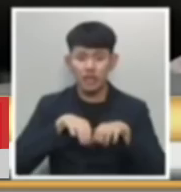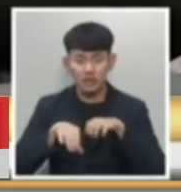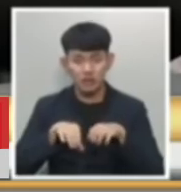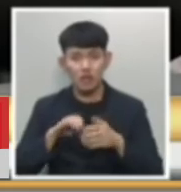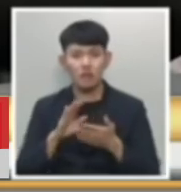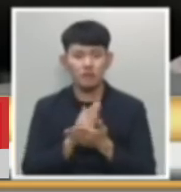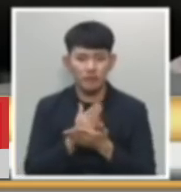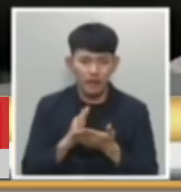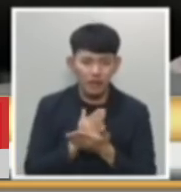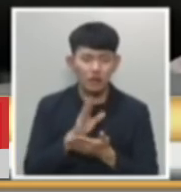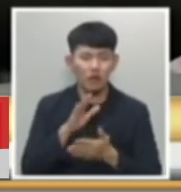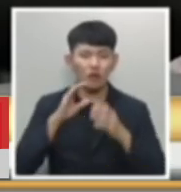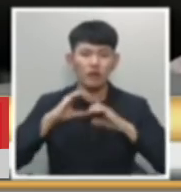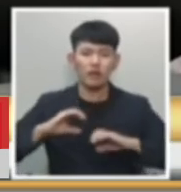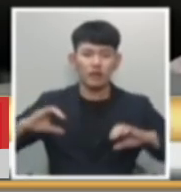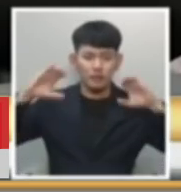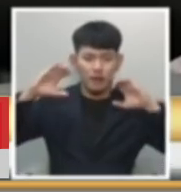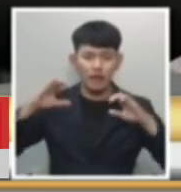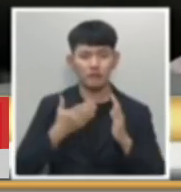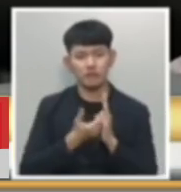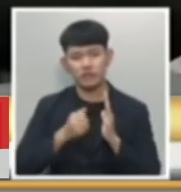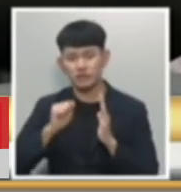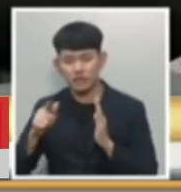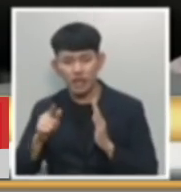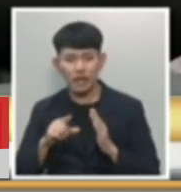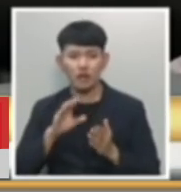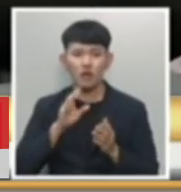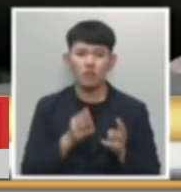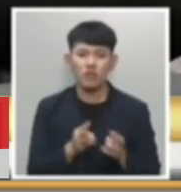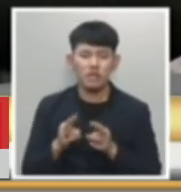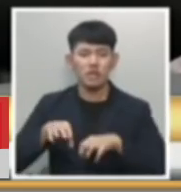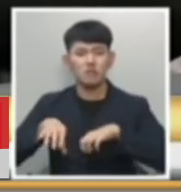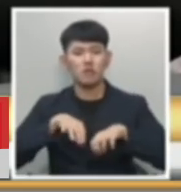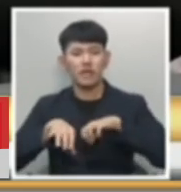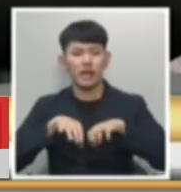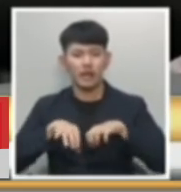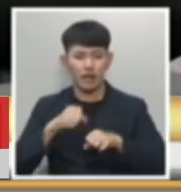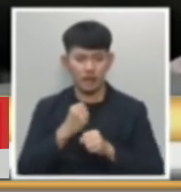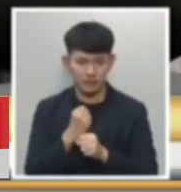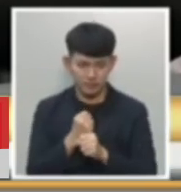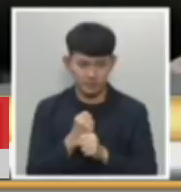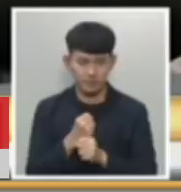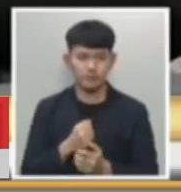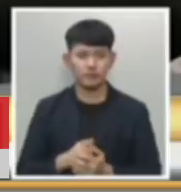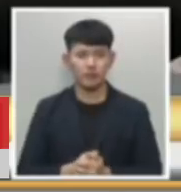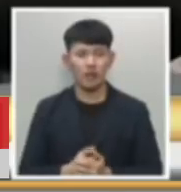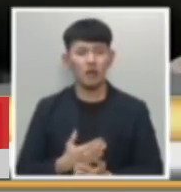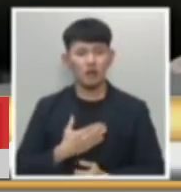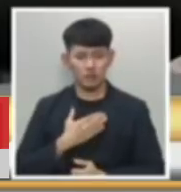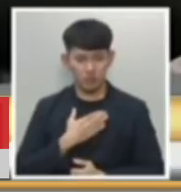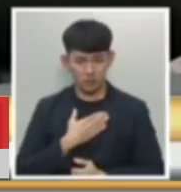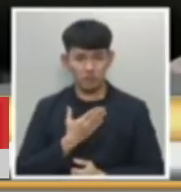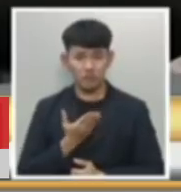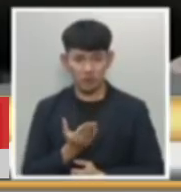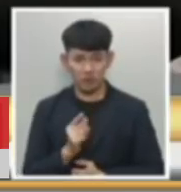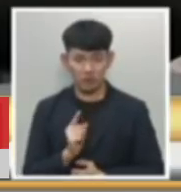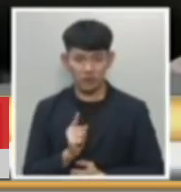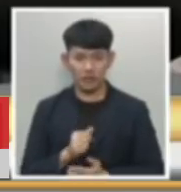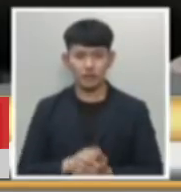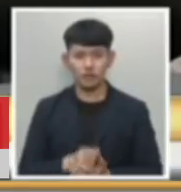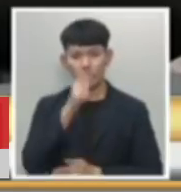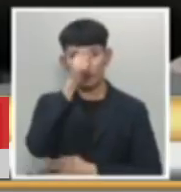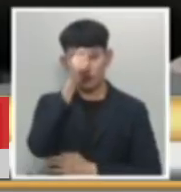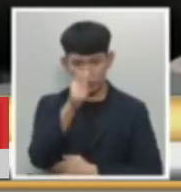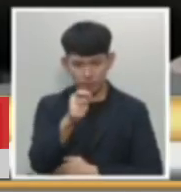ครายรับภาครายจ่ายและก็การบริหารงบประมาณผมเองจะขออนุญาตกราบเรียนท่านประธานด้วยความเคารพว่